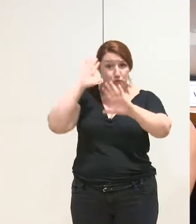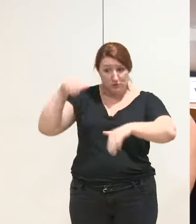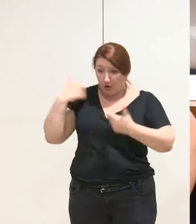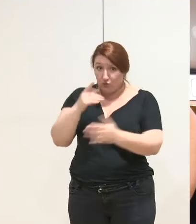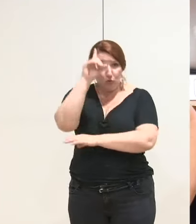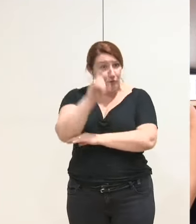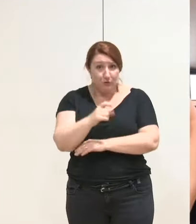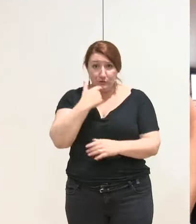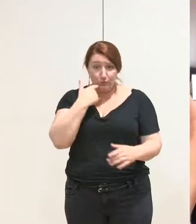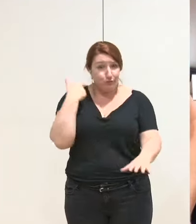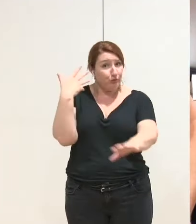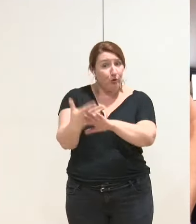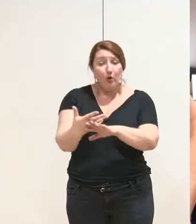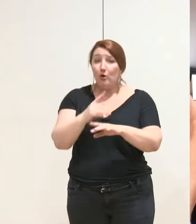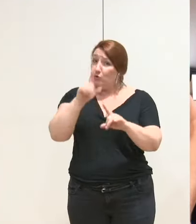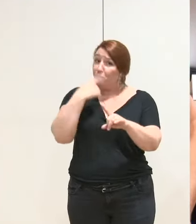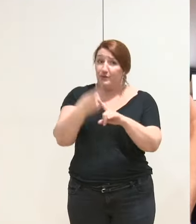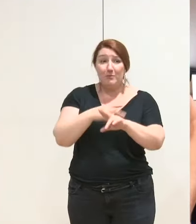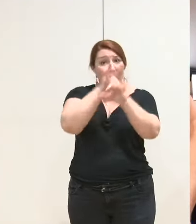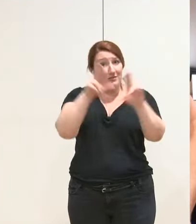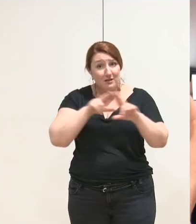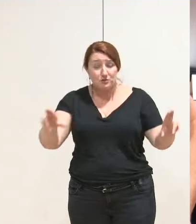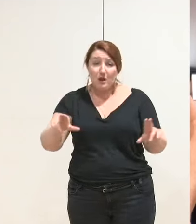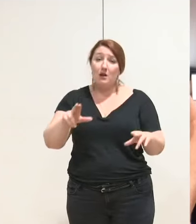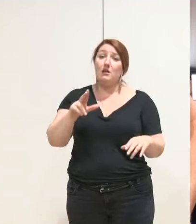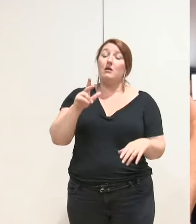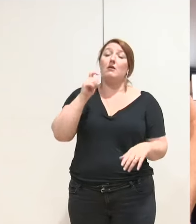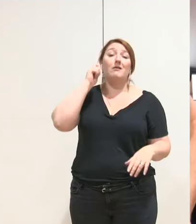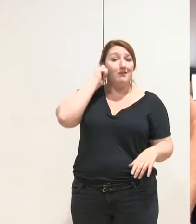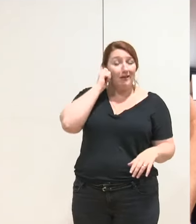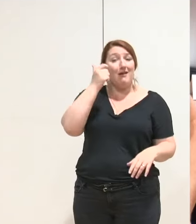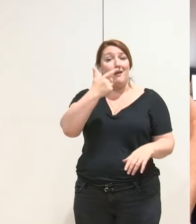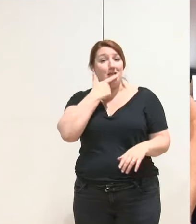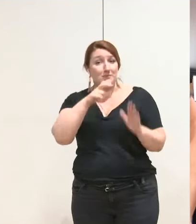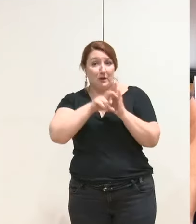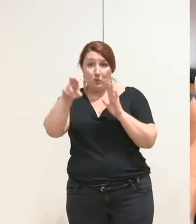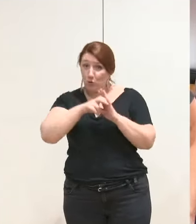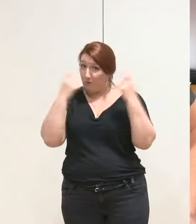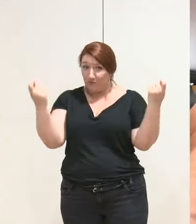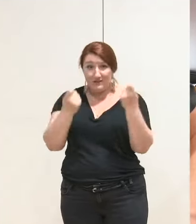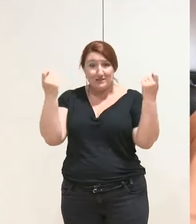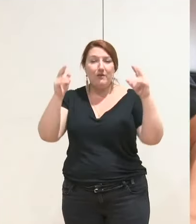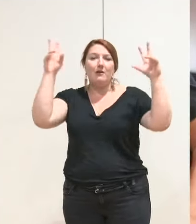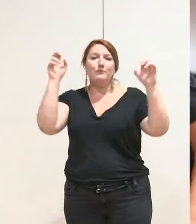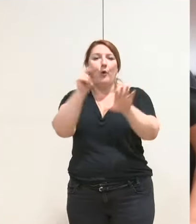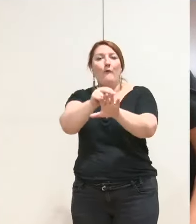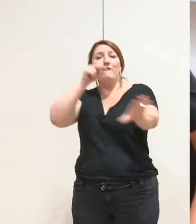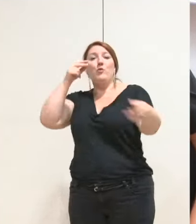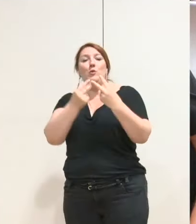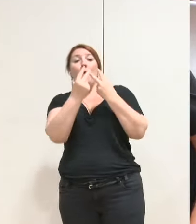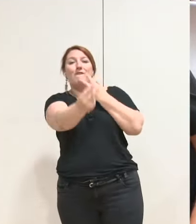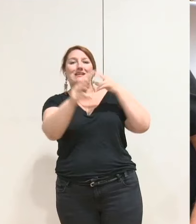International du gay lesbien de grennoble qui s'appelle vue d'en face c'est un festival qui promut